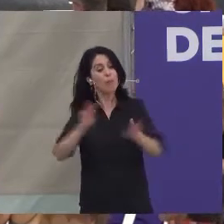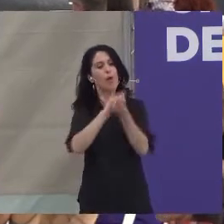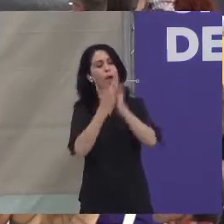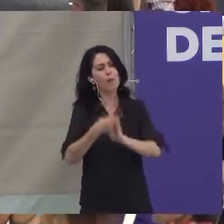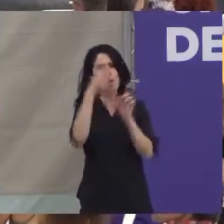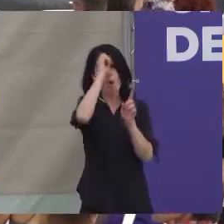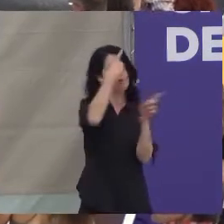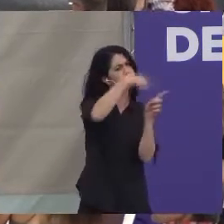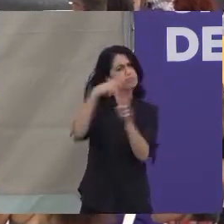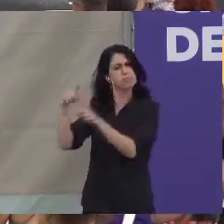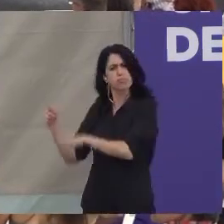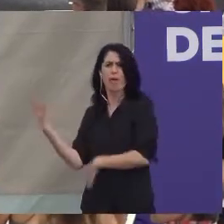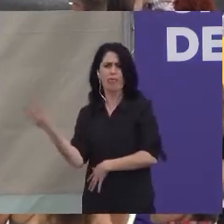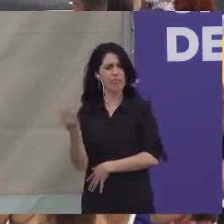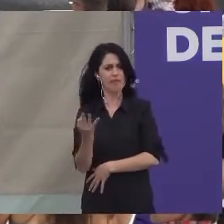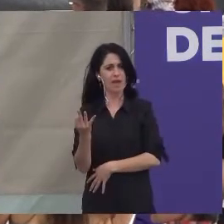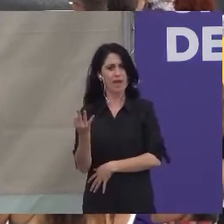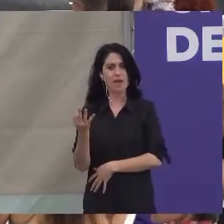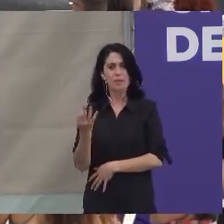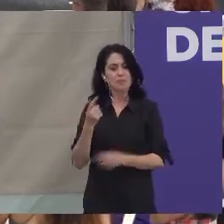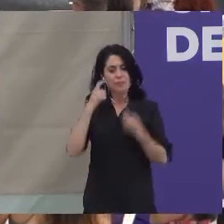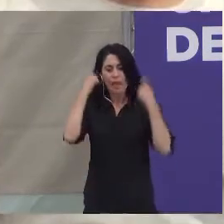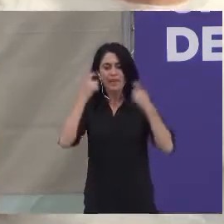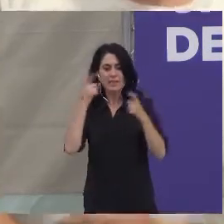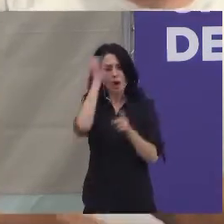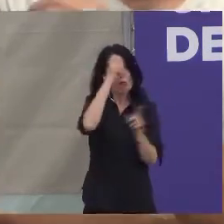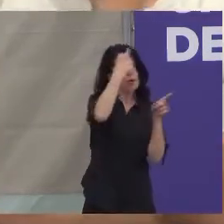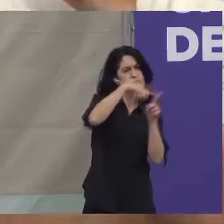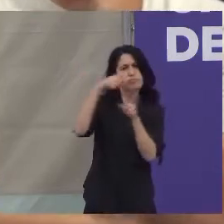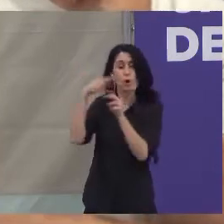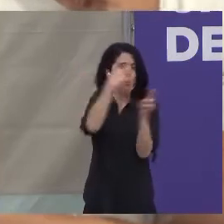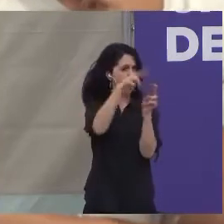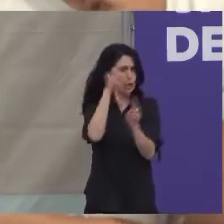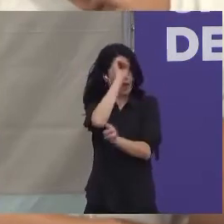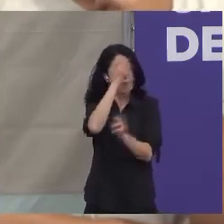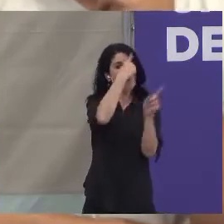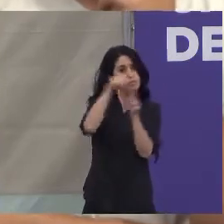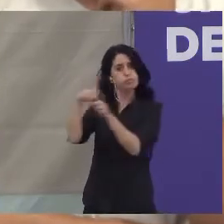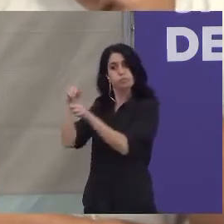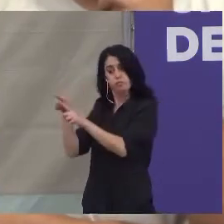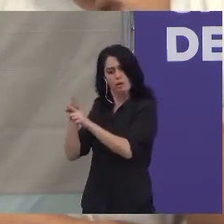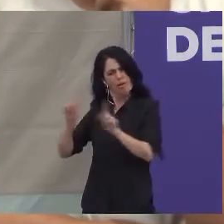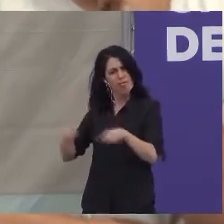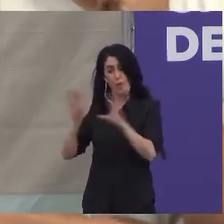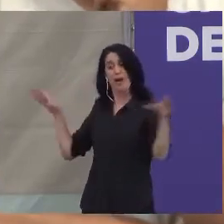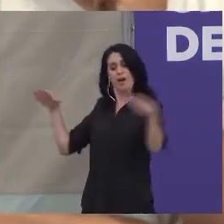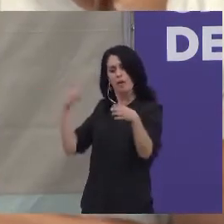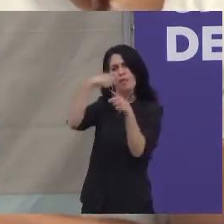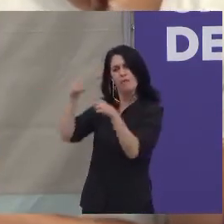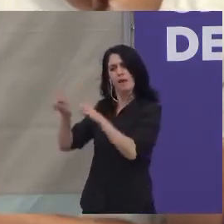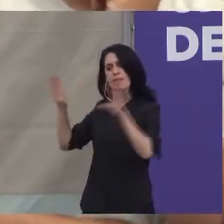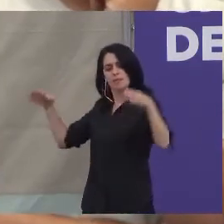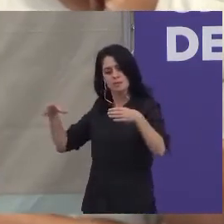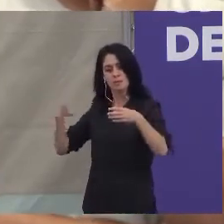Hem de fer exercici de normalització de la discrepància política i des d'eixa discrepància construir. Sols és